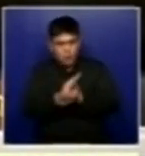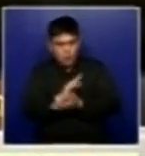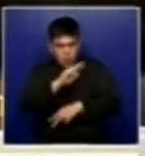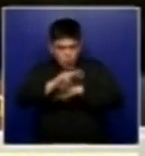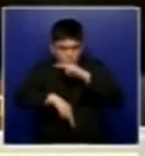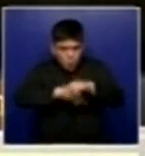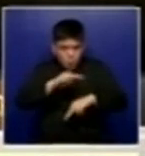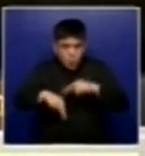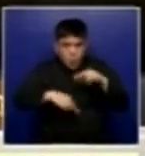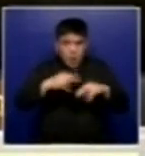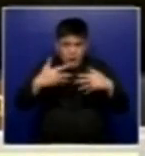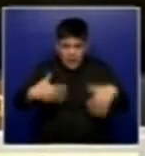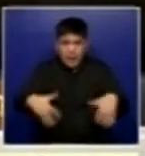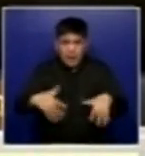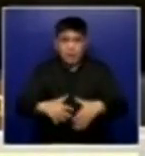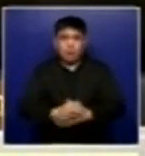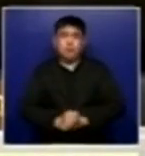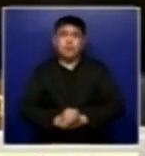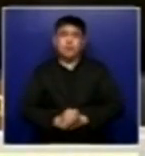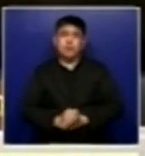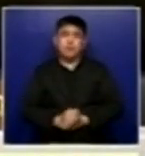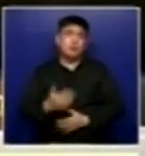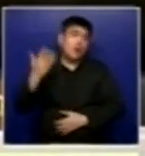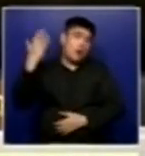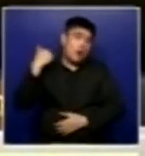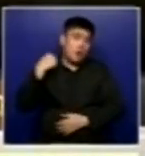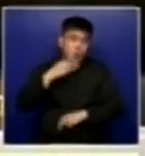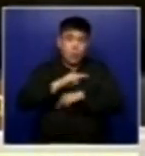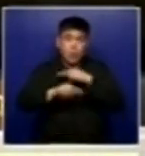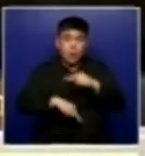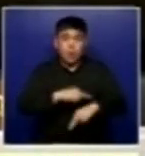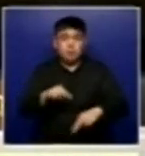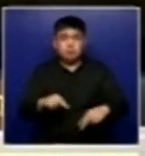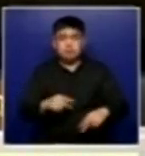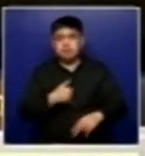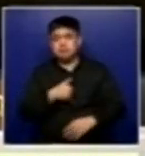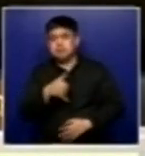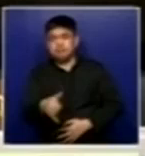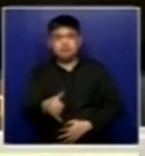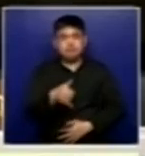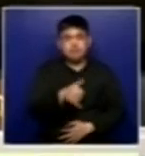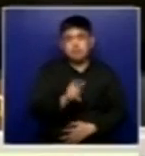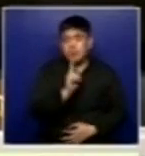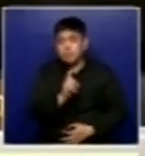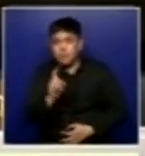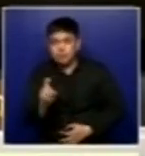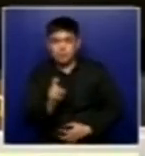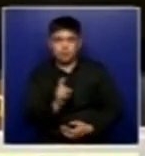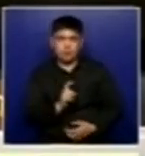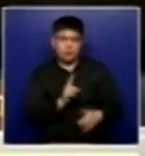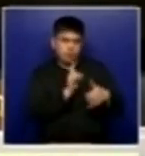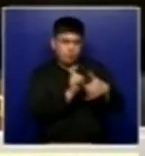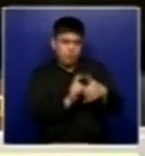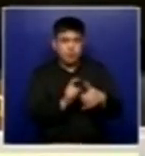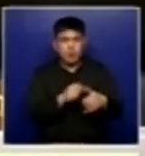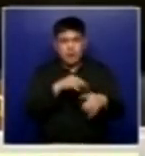ในพื้นที่ซึ่งในการไปตรวจสอบนั้นในช่วงนั้นนะครับก็เข้าไปแล้วและมีการสอบปากคำสำหรับผู้ที่